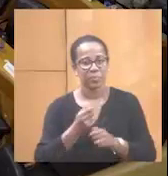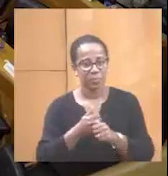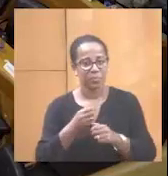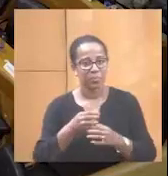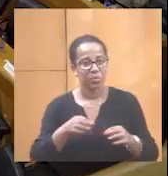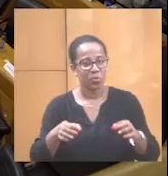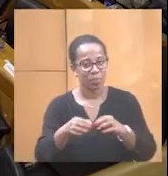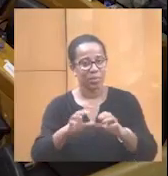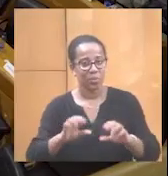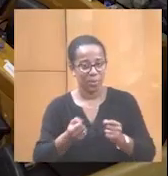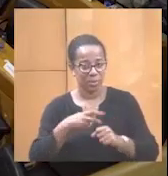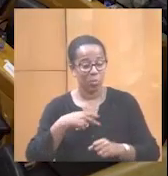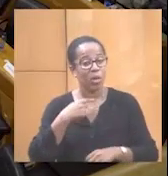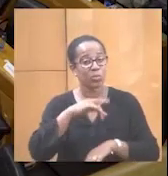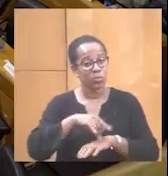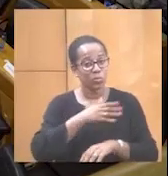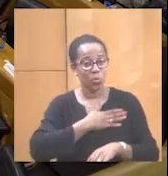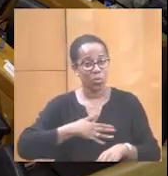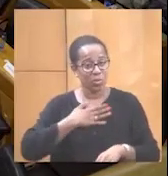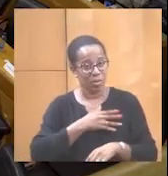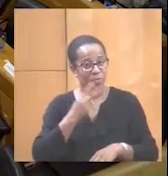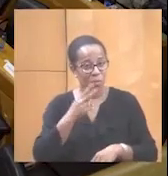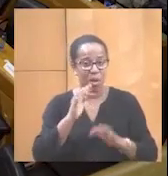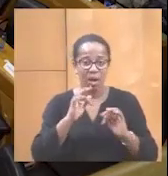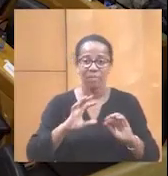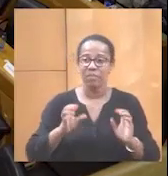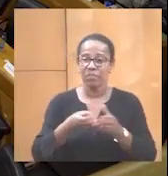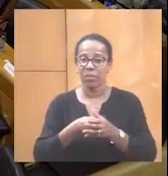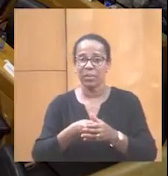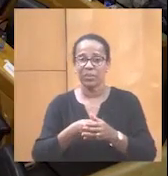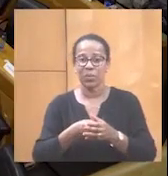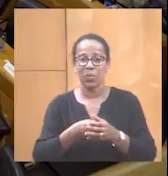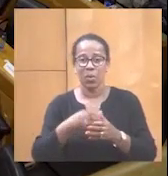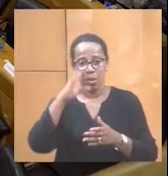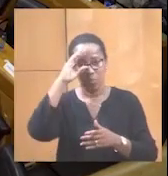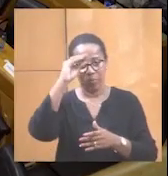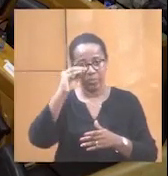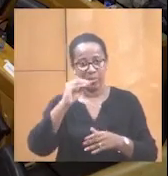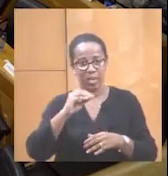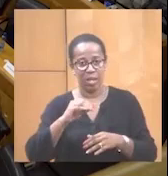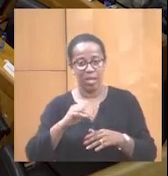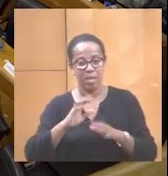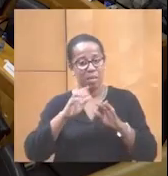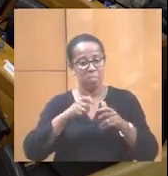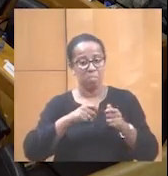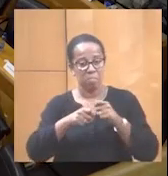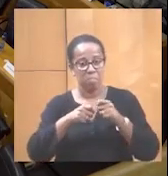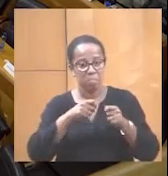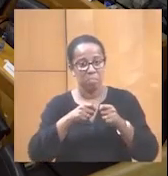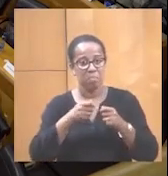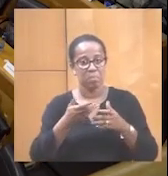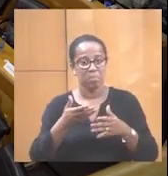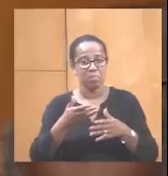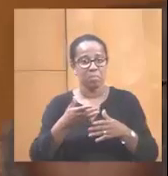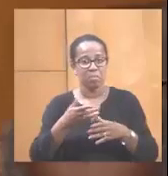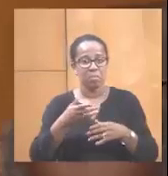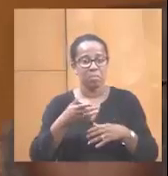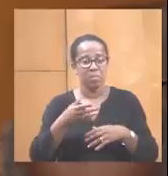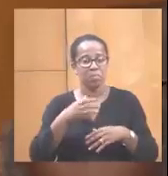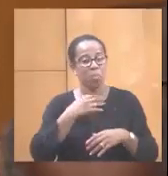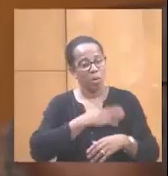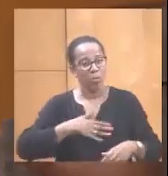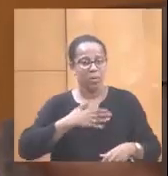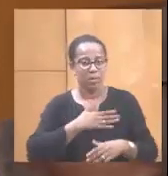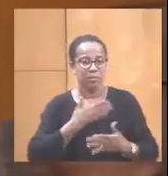J'ai été très heureux de voir que la question de la formation professionnelle a fait un débat, ça a suscité un intérêt. Je suis